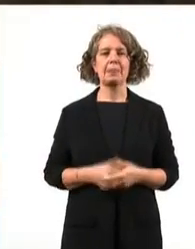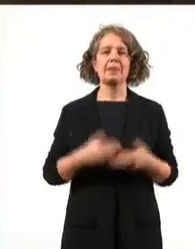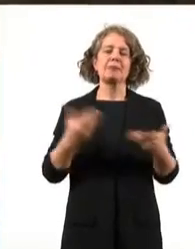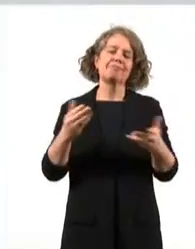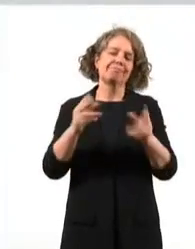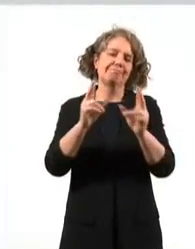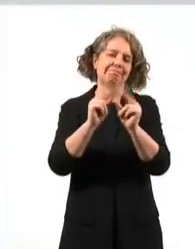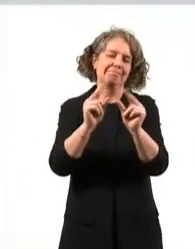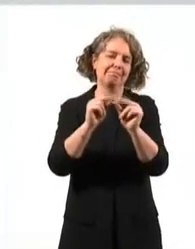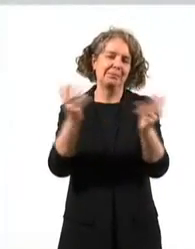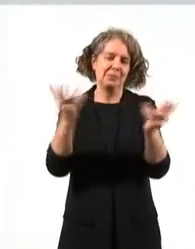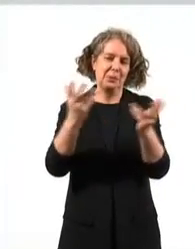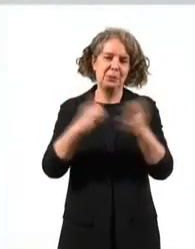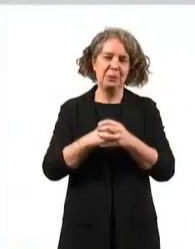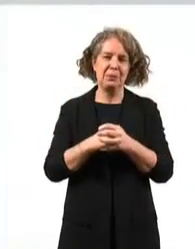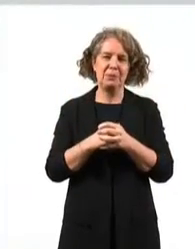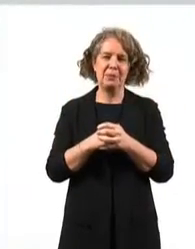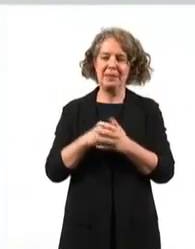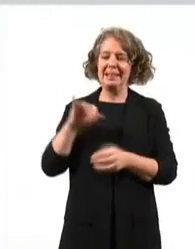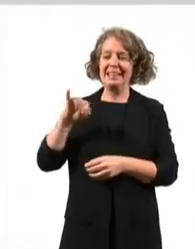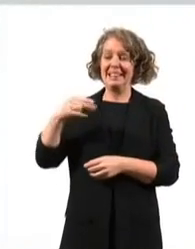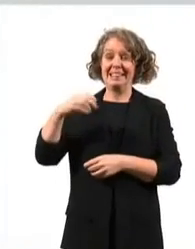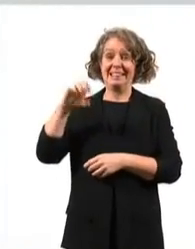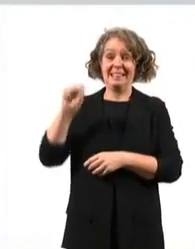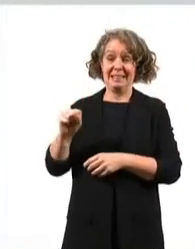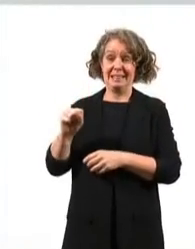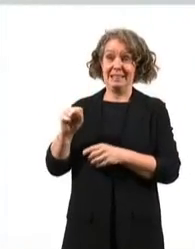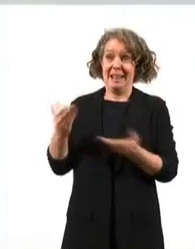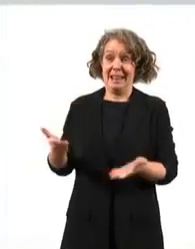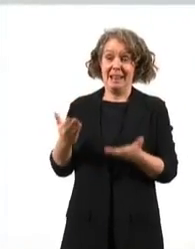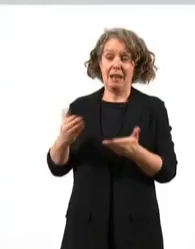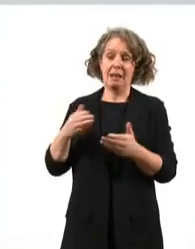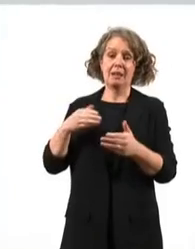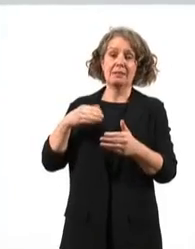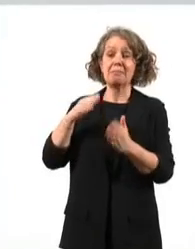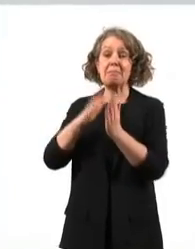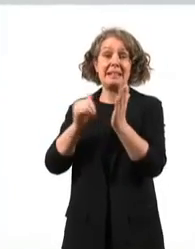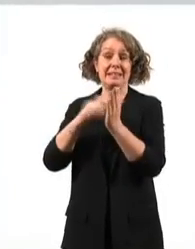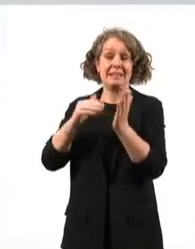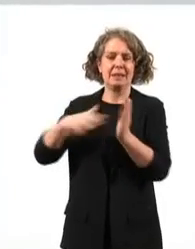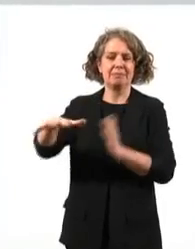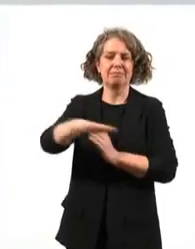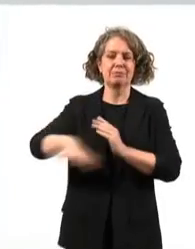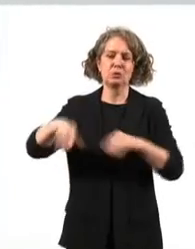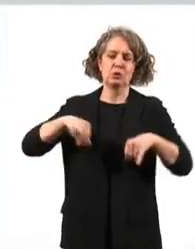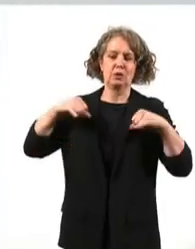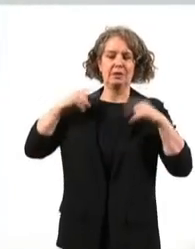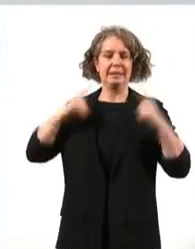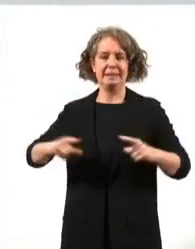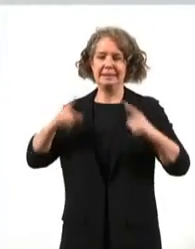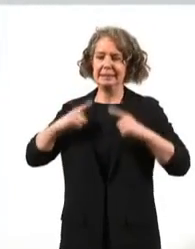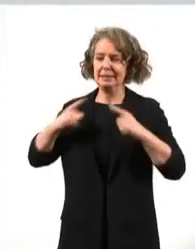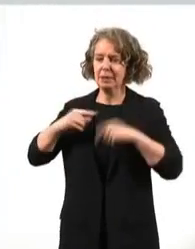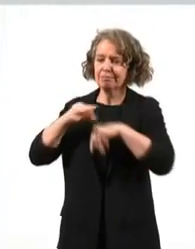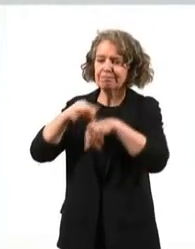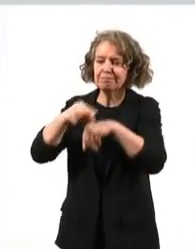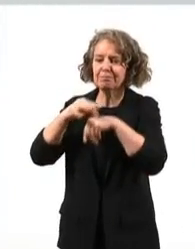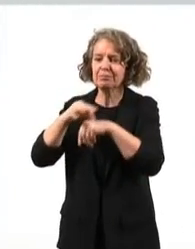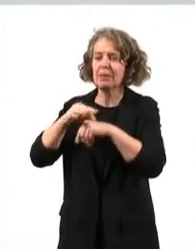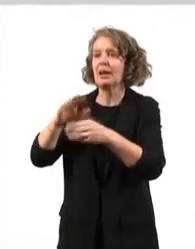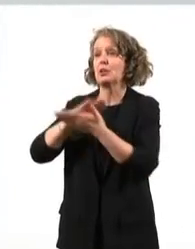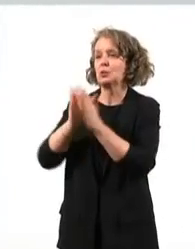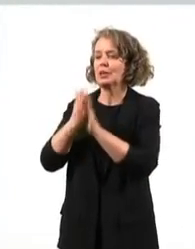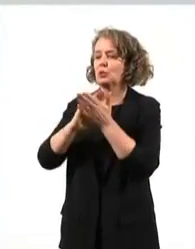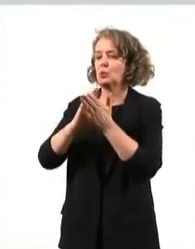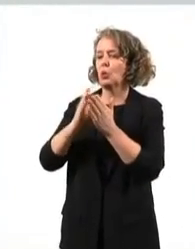petite anecdote, on devait être avec Inès à Marseille en ce moment pour accompagner des jeunes lycéens marseillais avec l'association Campus qu'on salue